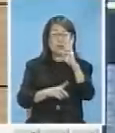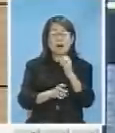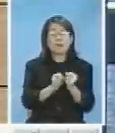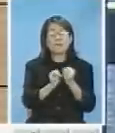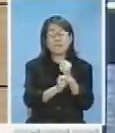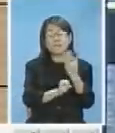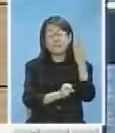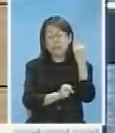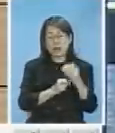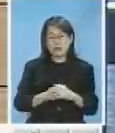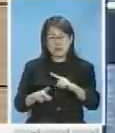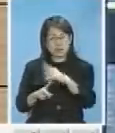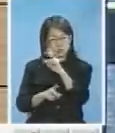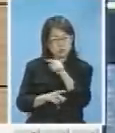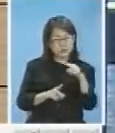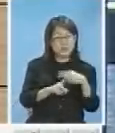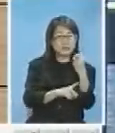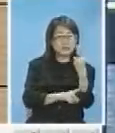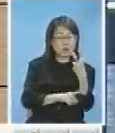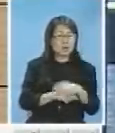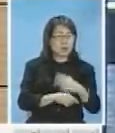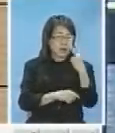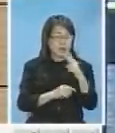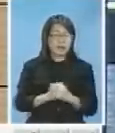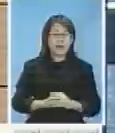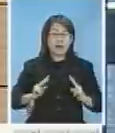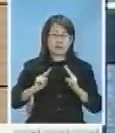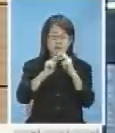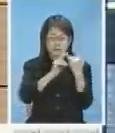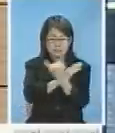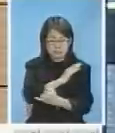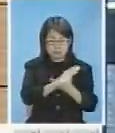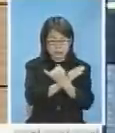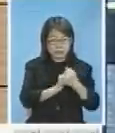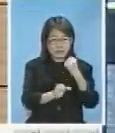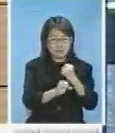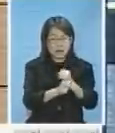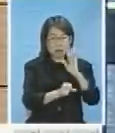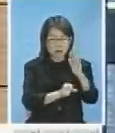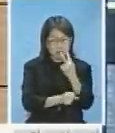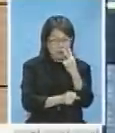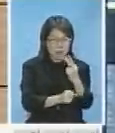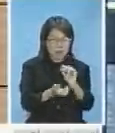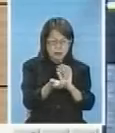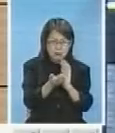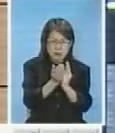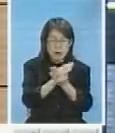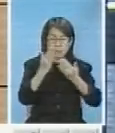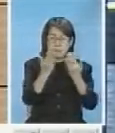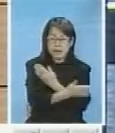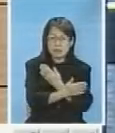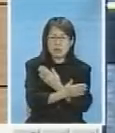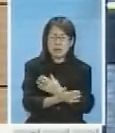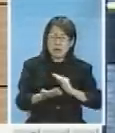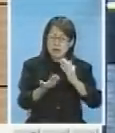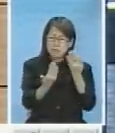งจะเห็นว่าการทำงานที่กระทรวงการต่างประเทศนั้นมีการเปลี่ยนแปลงไปพอสมควรไม่ใช่การเปลี่ยนแปลงไปเพราะข้า